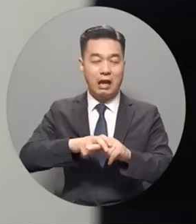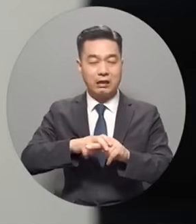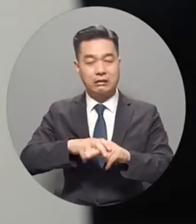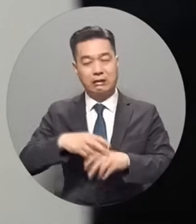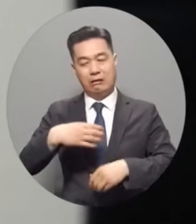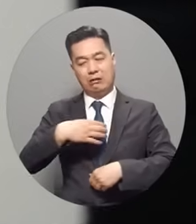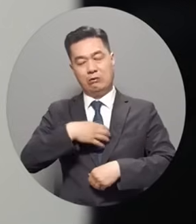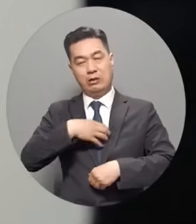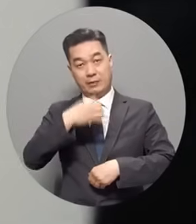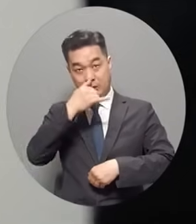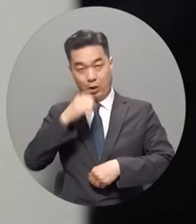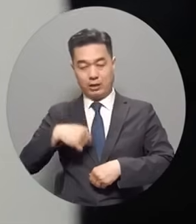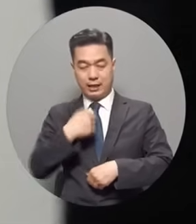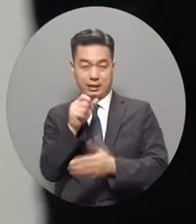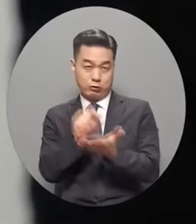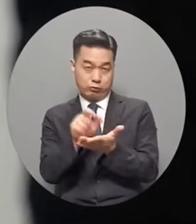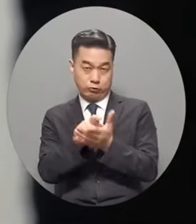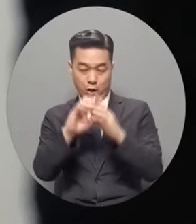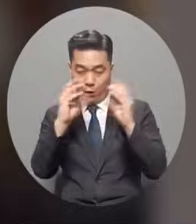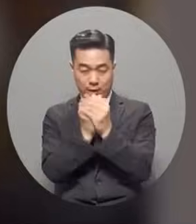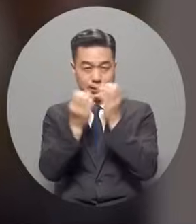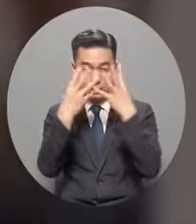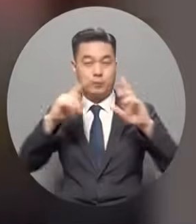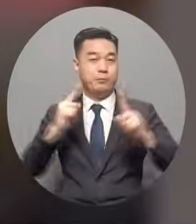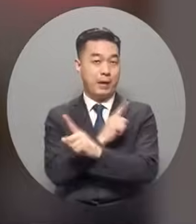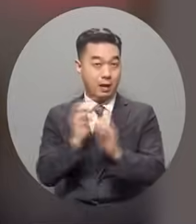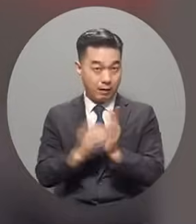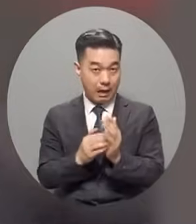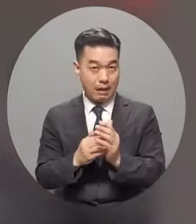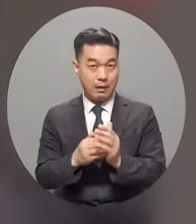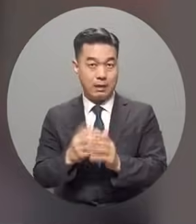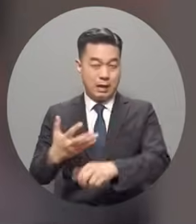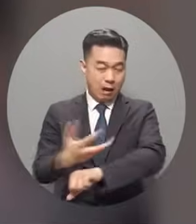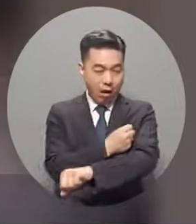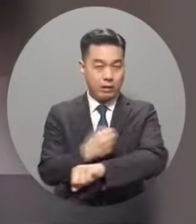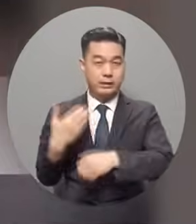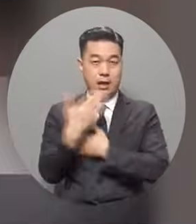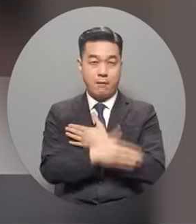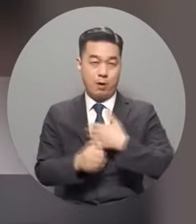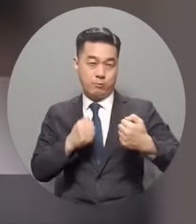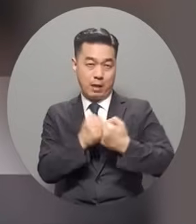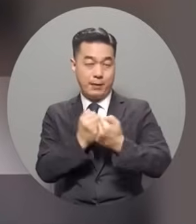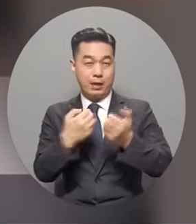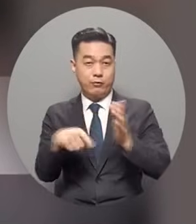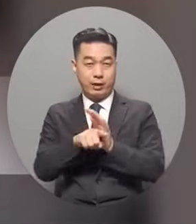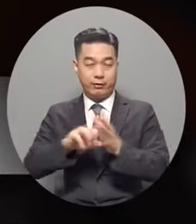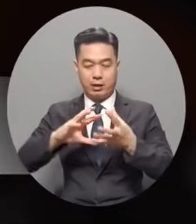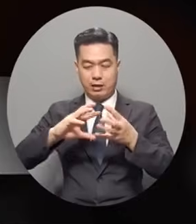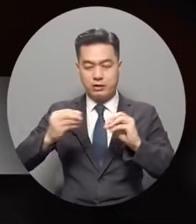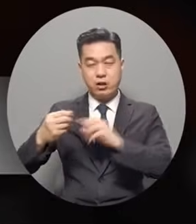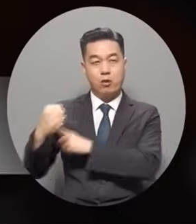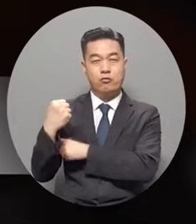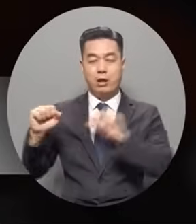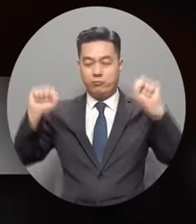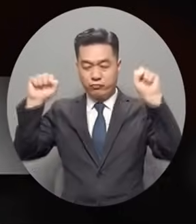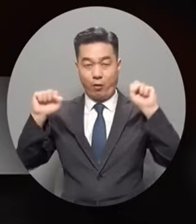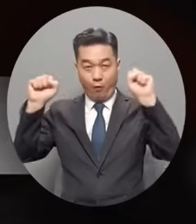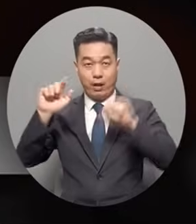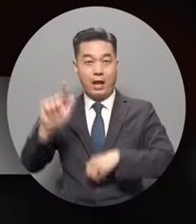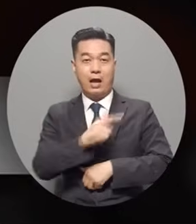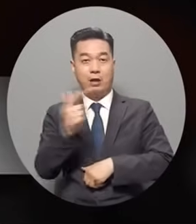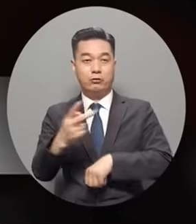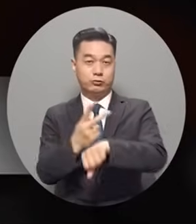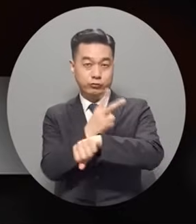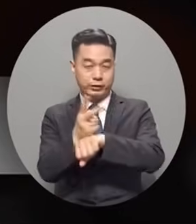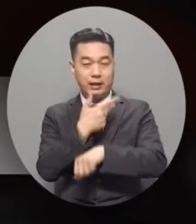배준호는 자신의 축구를 완전히 바꿨습니다. 거친 몸싸움에 버티기 위해 근력 운동에 집중했고 하루 2시간씩 영어